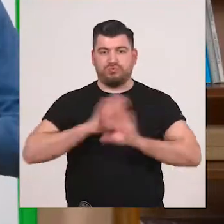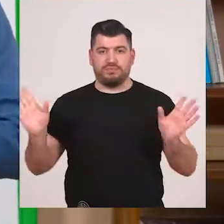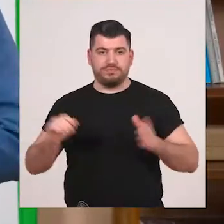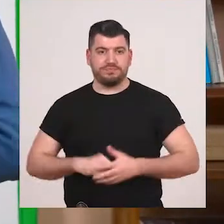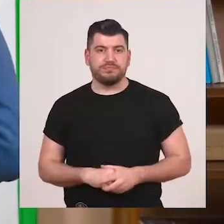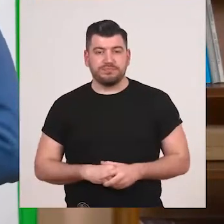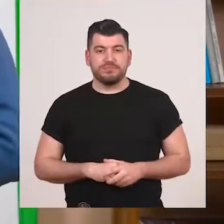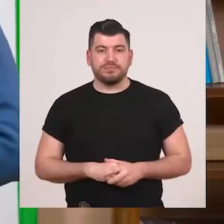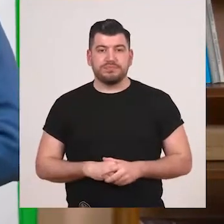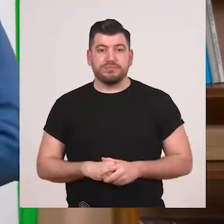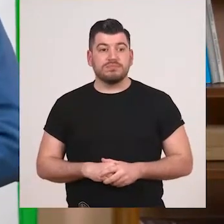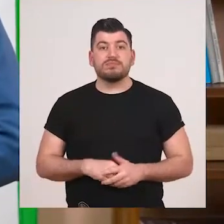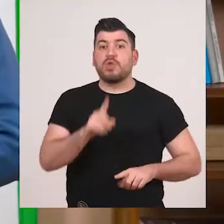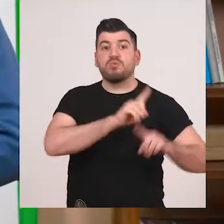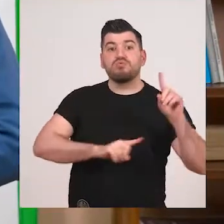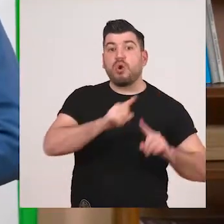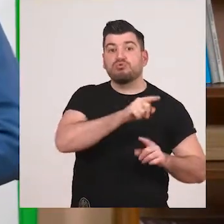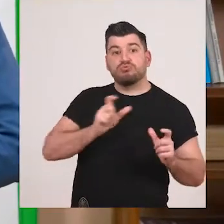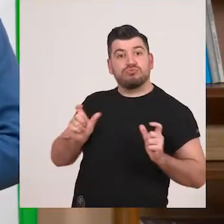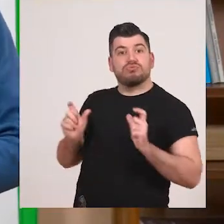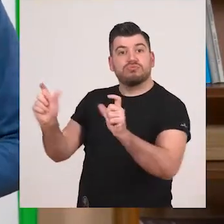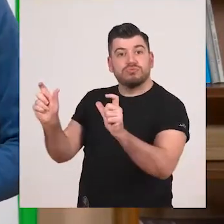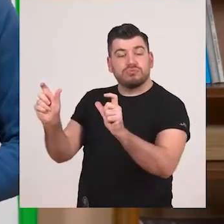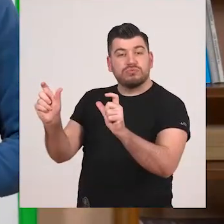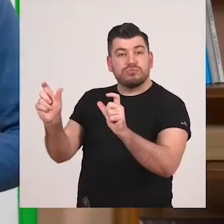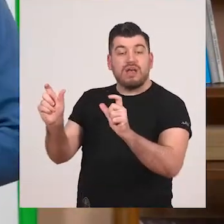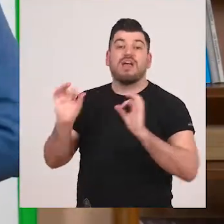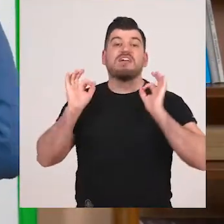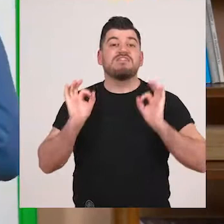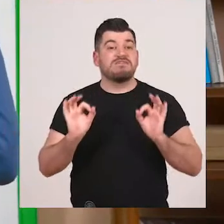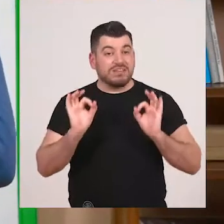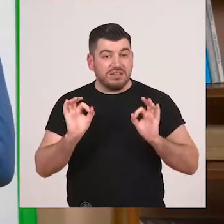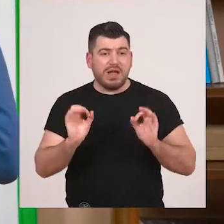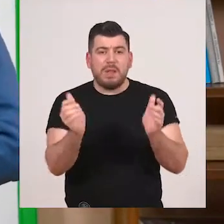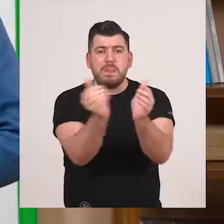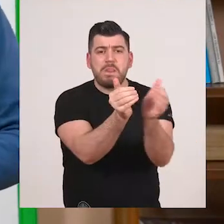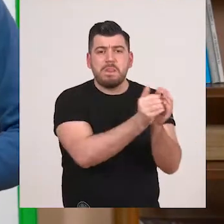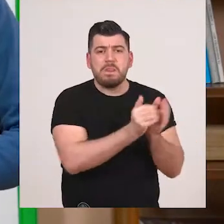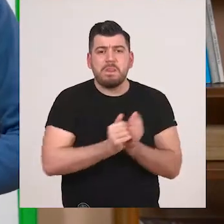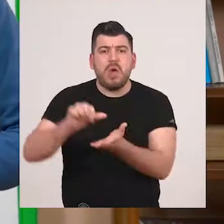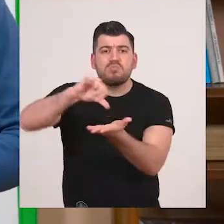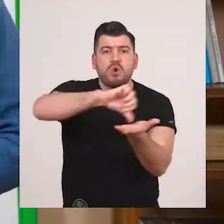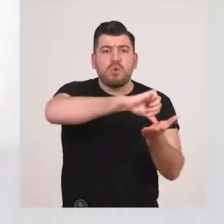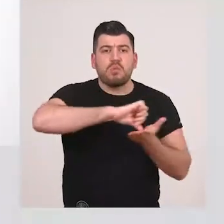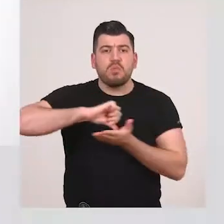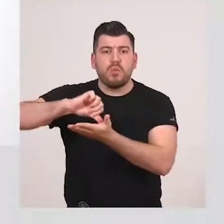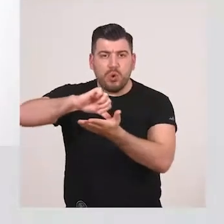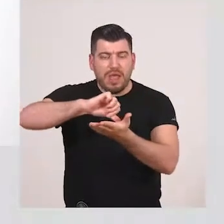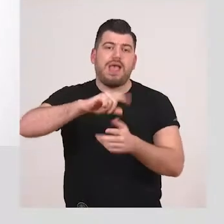Ποιοι βρίσκονται τώρα μπροστά στο πέρασμά της? Μα φυσικά οι μικρές ελληνικές πόλεις